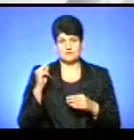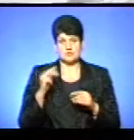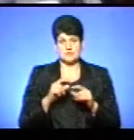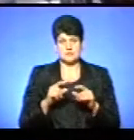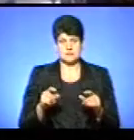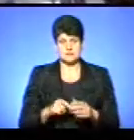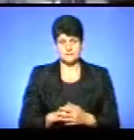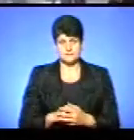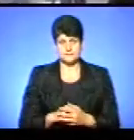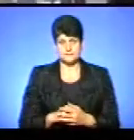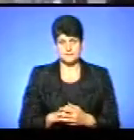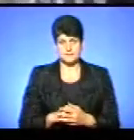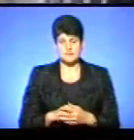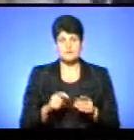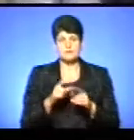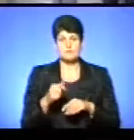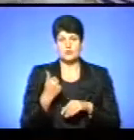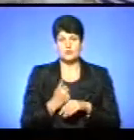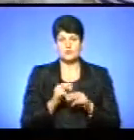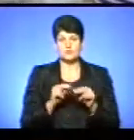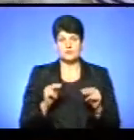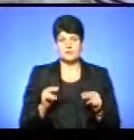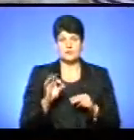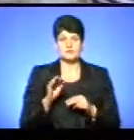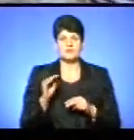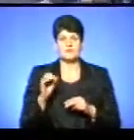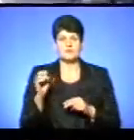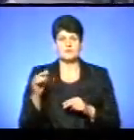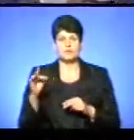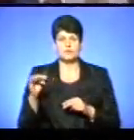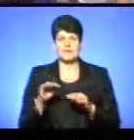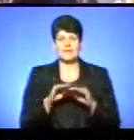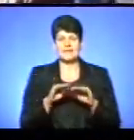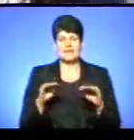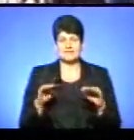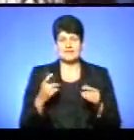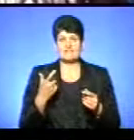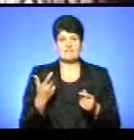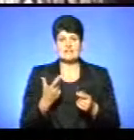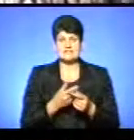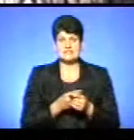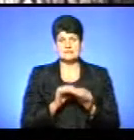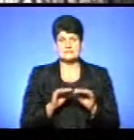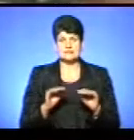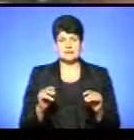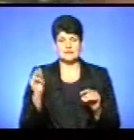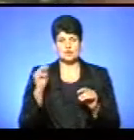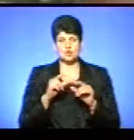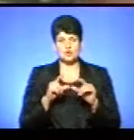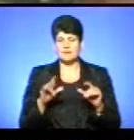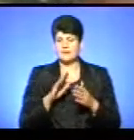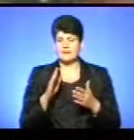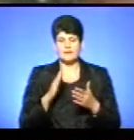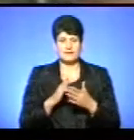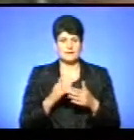заклад. За словами головного педіатра Тернополя Олени Федорової, рівень вакцинації дошкільнят і особливо школярів не є